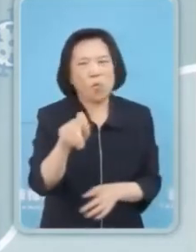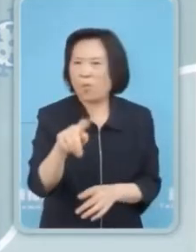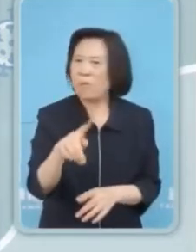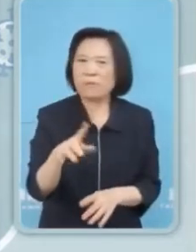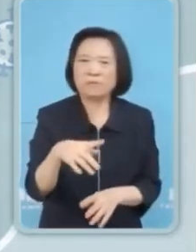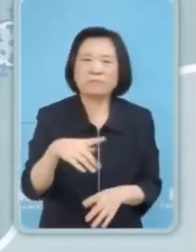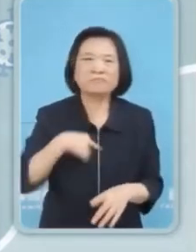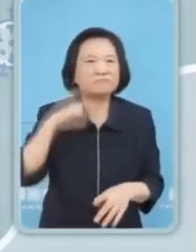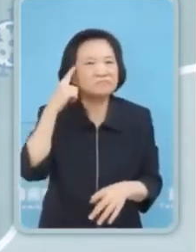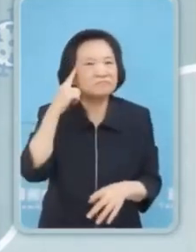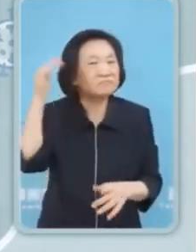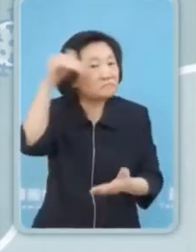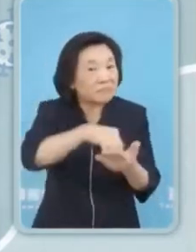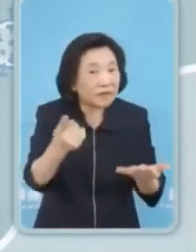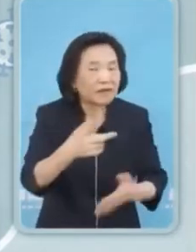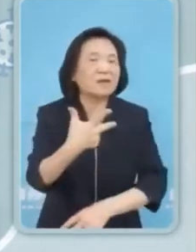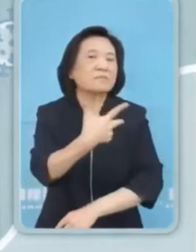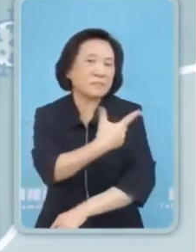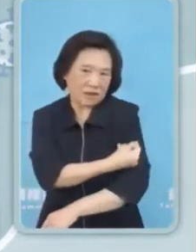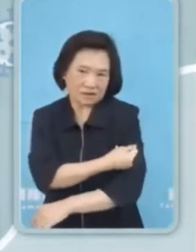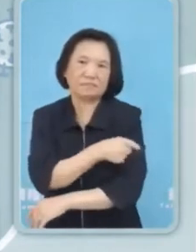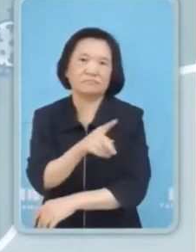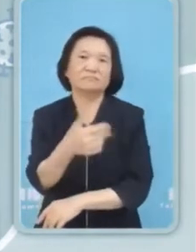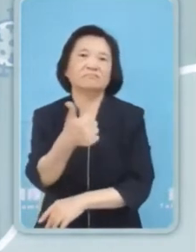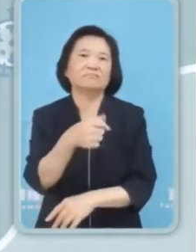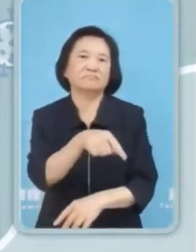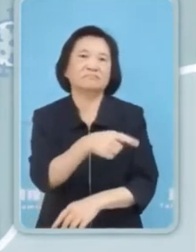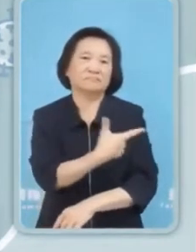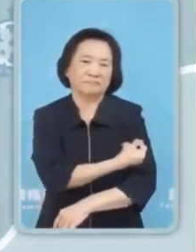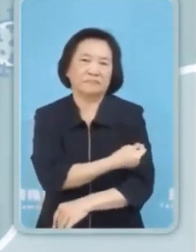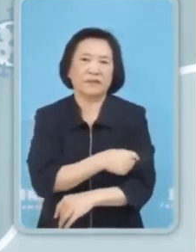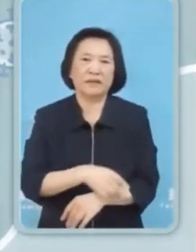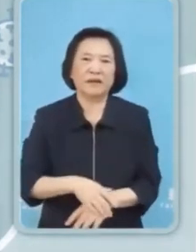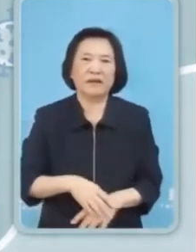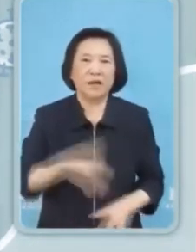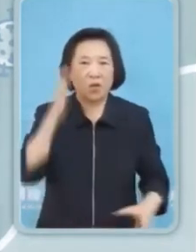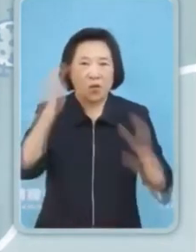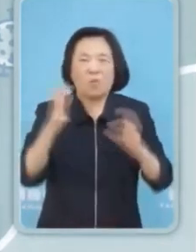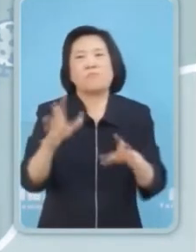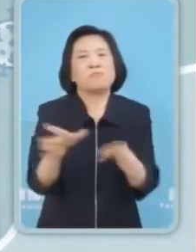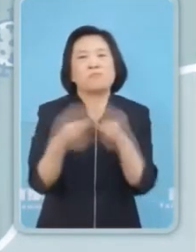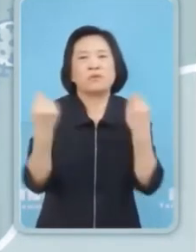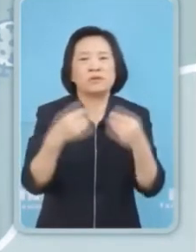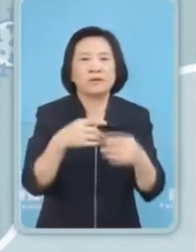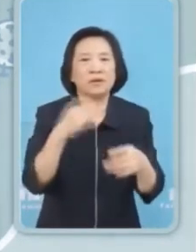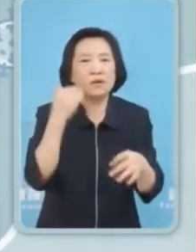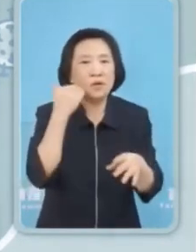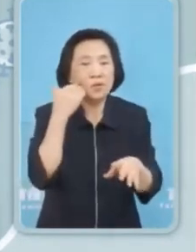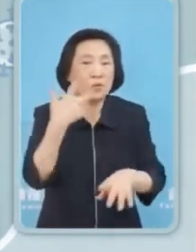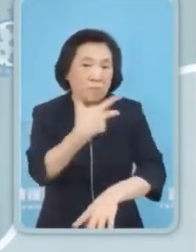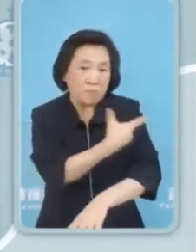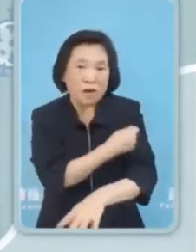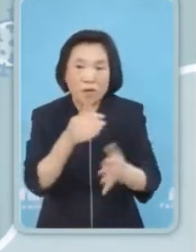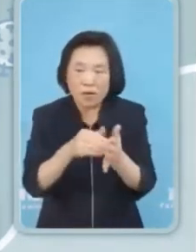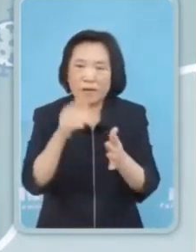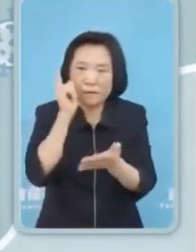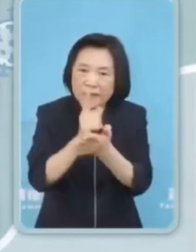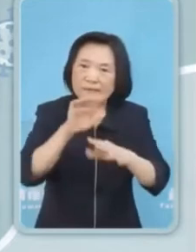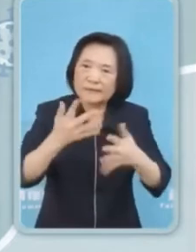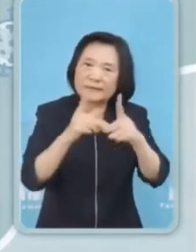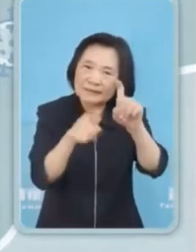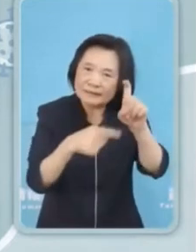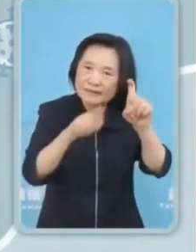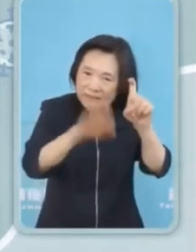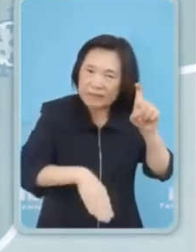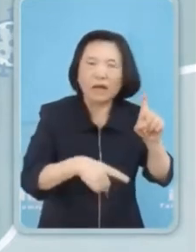方式，如果打疫苗就不用用那么大的力量，你知道，也许就也可以控制在每天感染10例以下，那这就是我